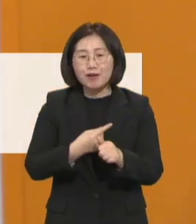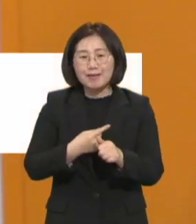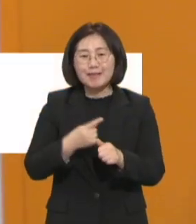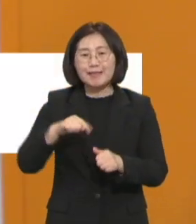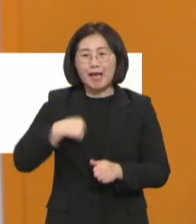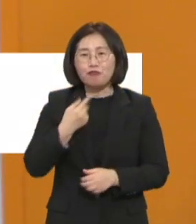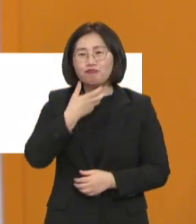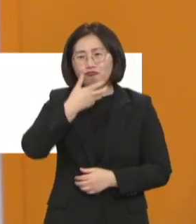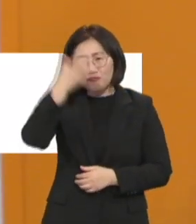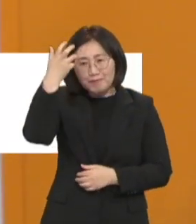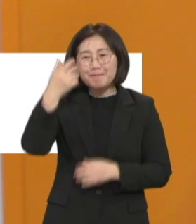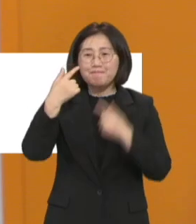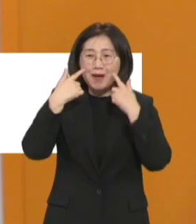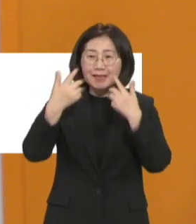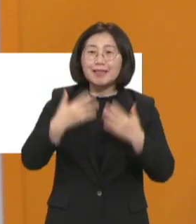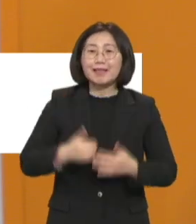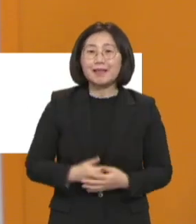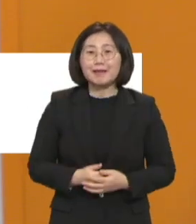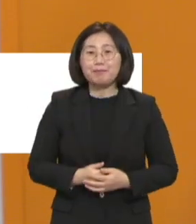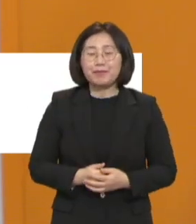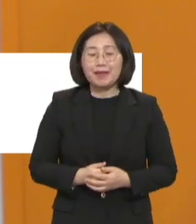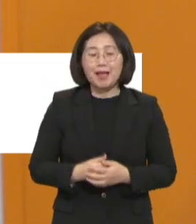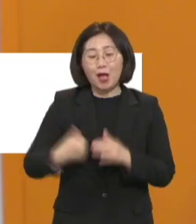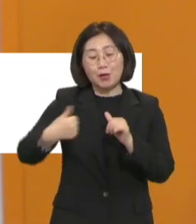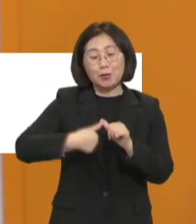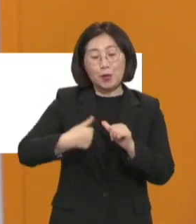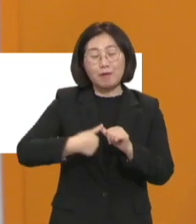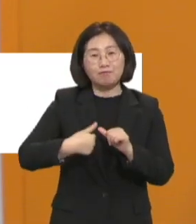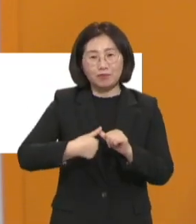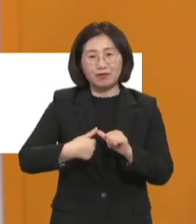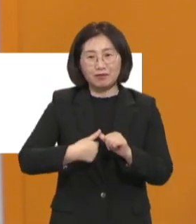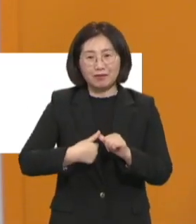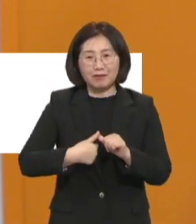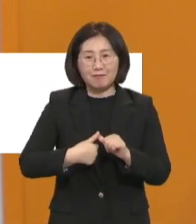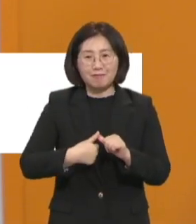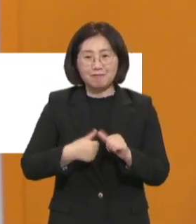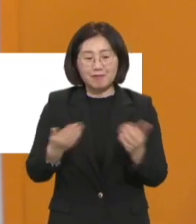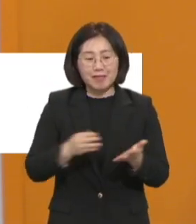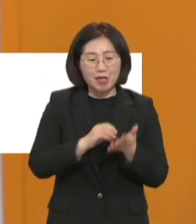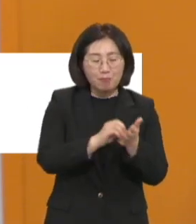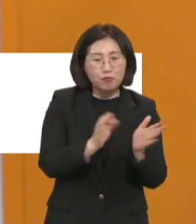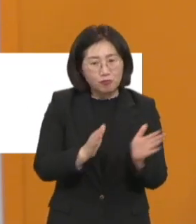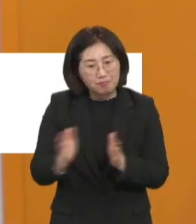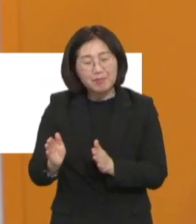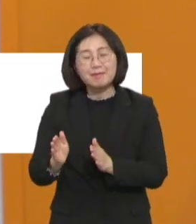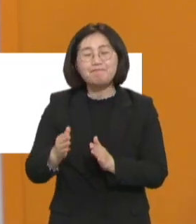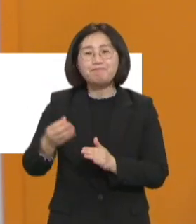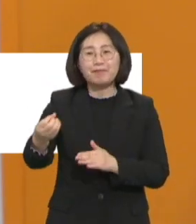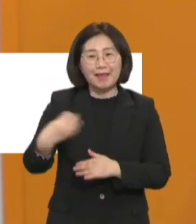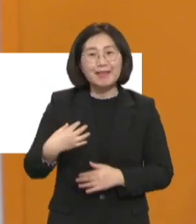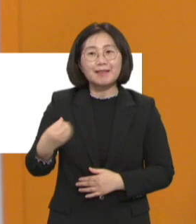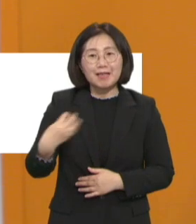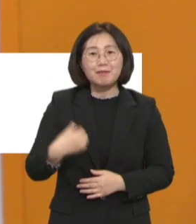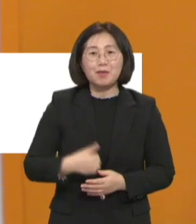조언도 듣고 이제 이렇게 뭐 취업 준비 같은 얘기도 들으면서 이제